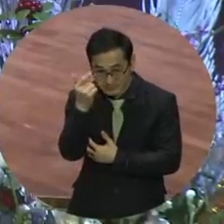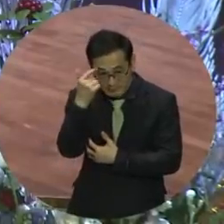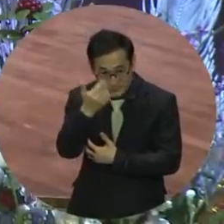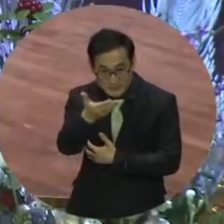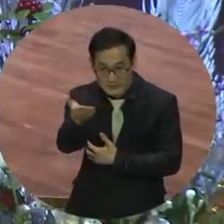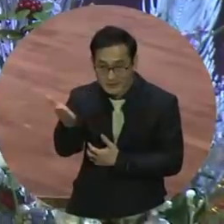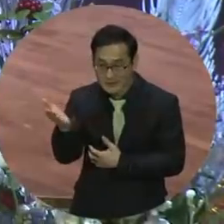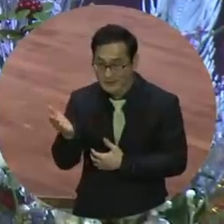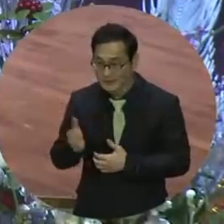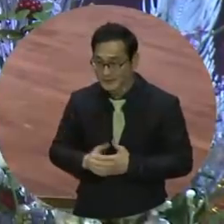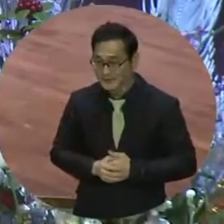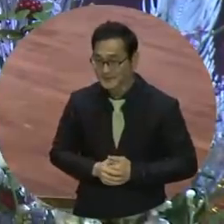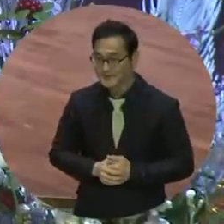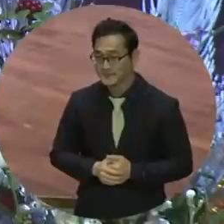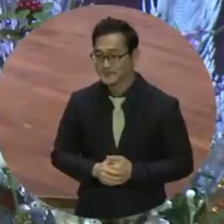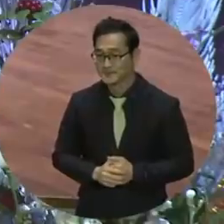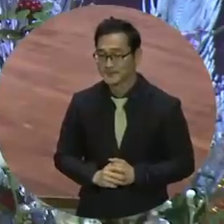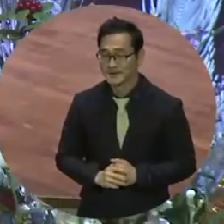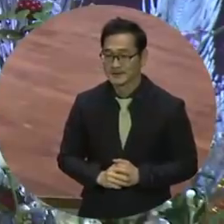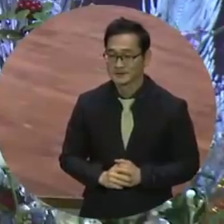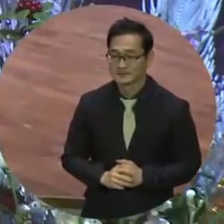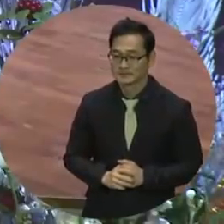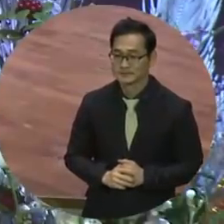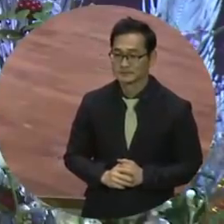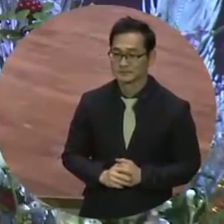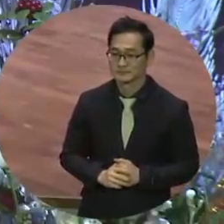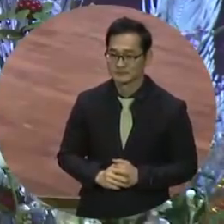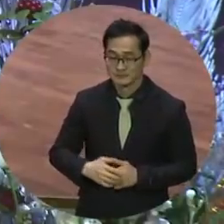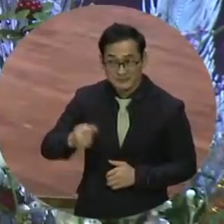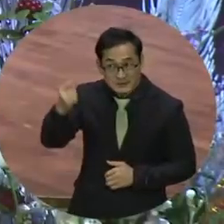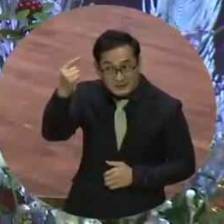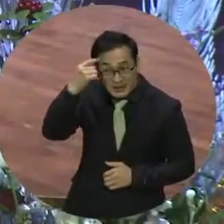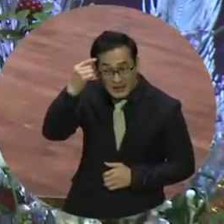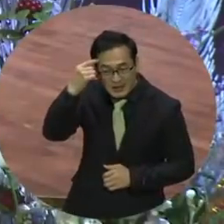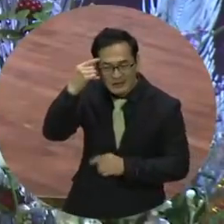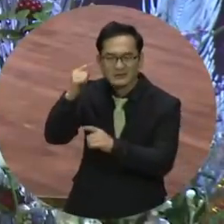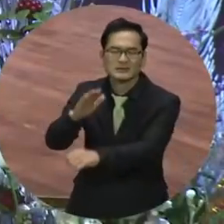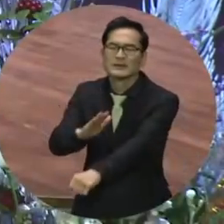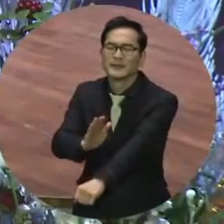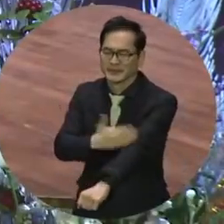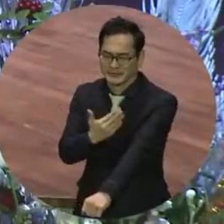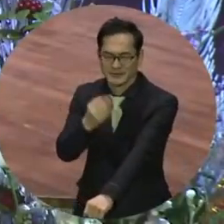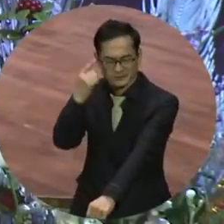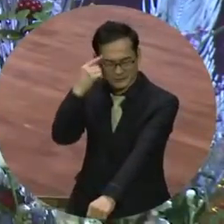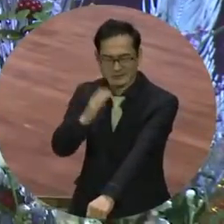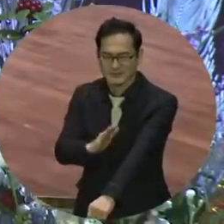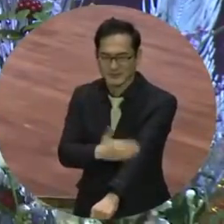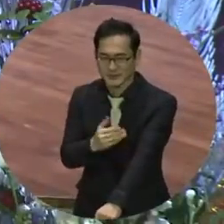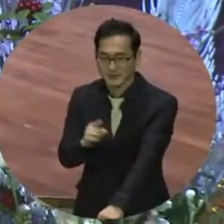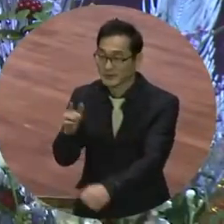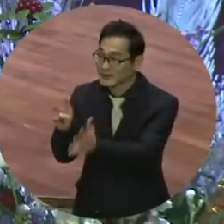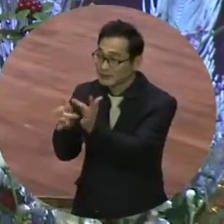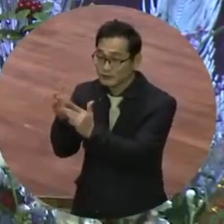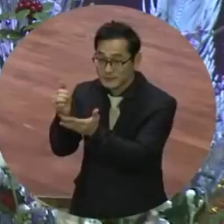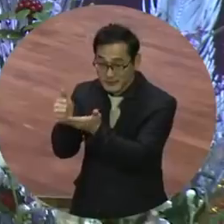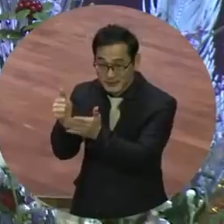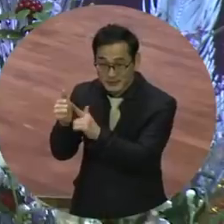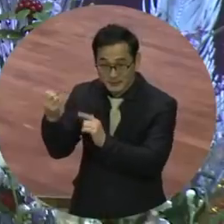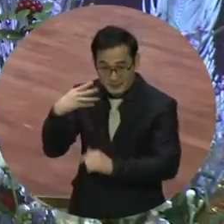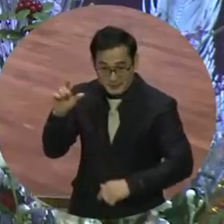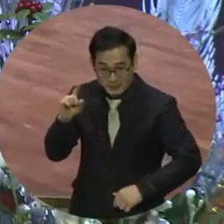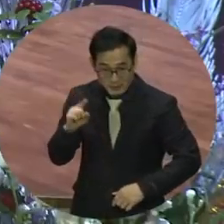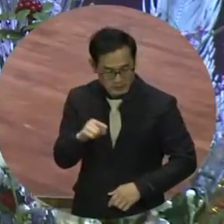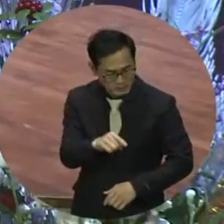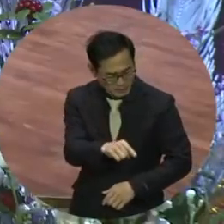그런데 그것은 전혀 잘못된 생각이에요. 오늘 본문 보니까 예수님께서 우리에게 전혀 그럴